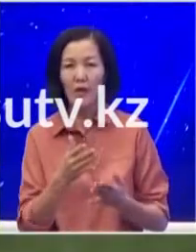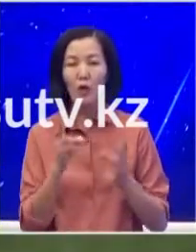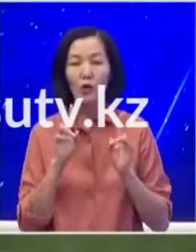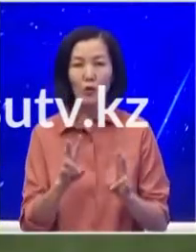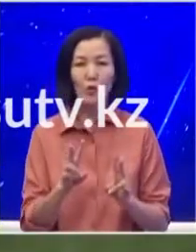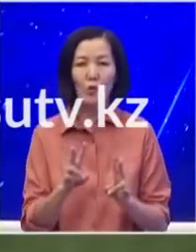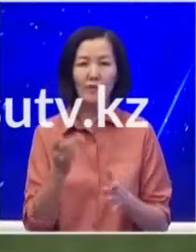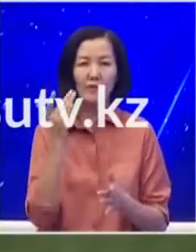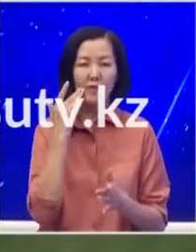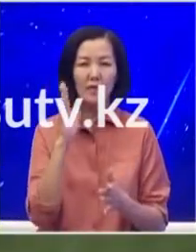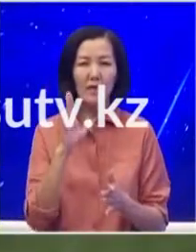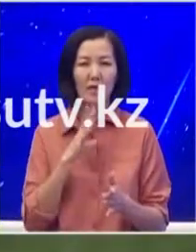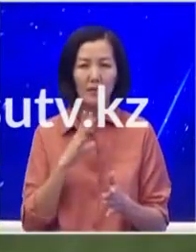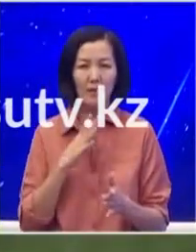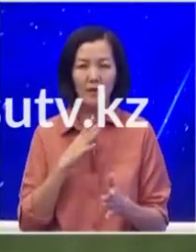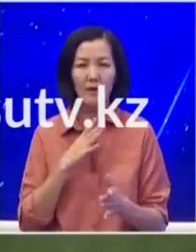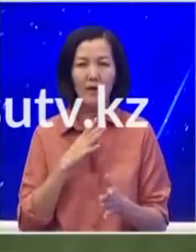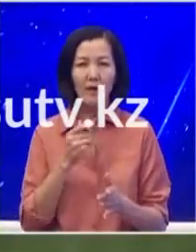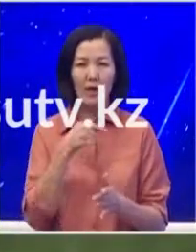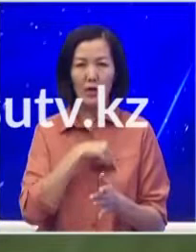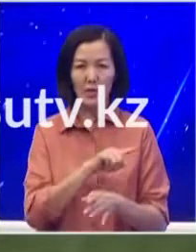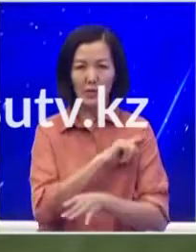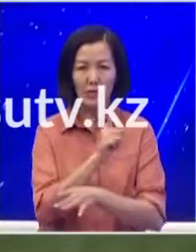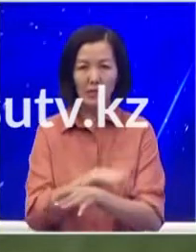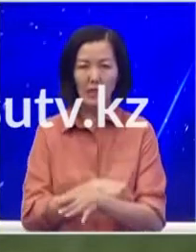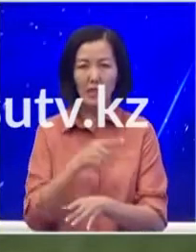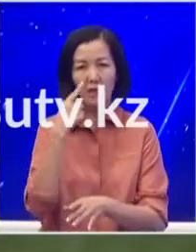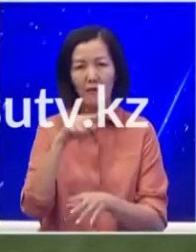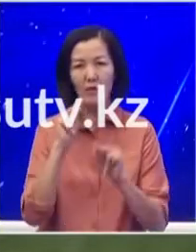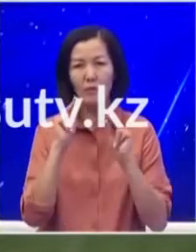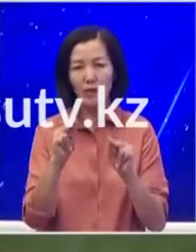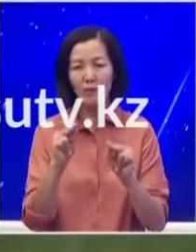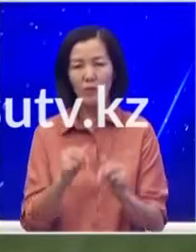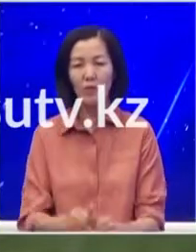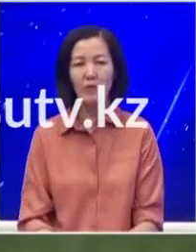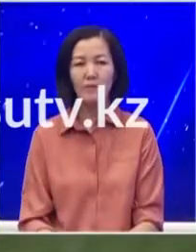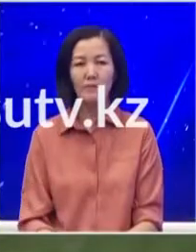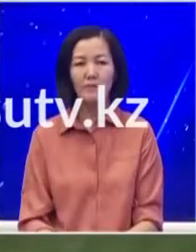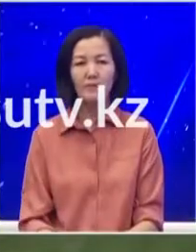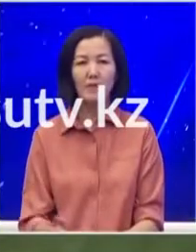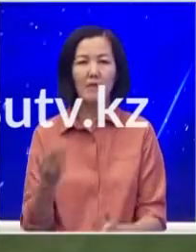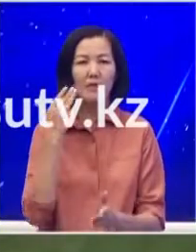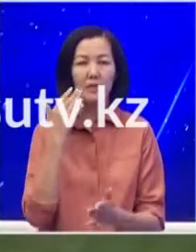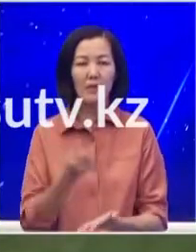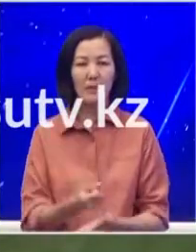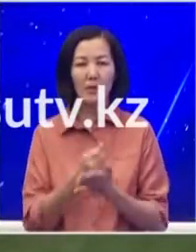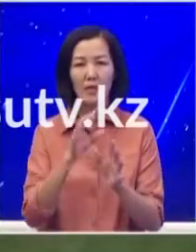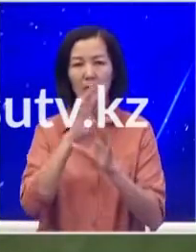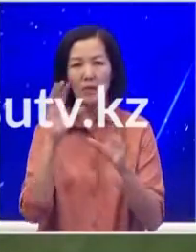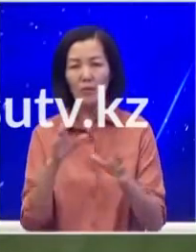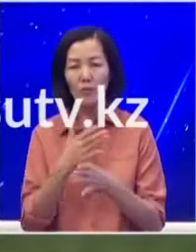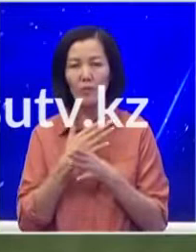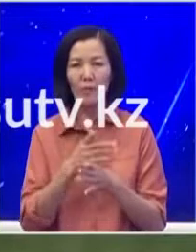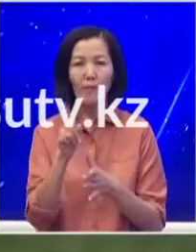всегда была и остается прямым человеком, который говорит правду, независимо от ситуации. Также она всегда была заботливой, помогала